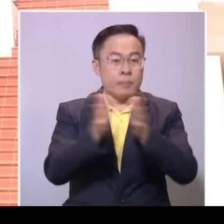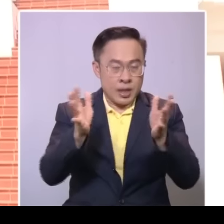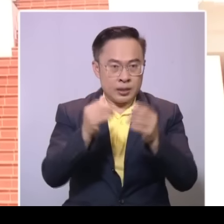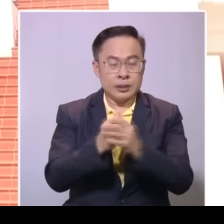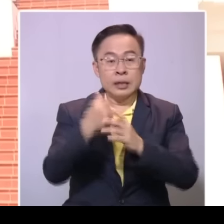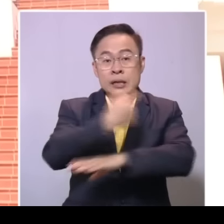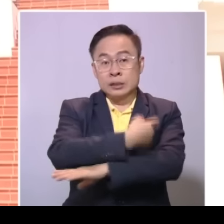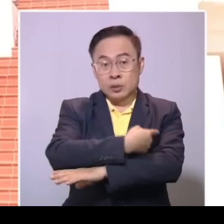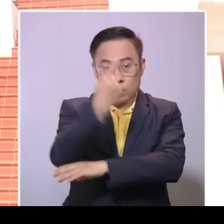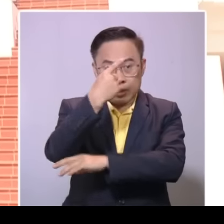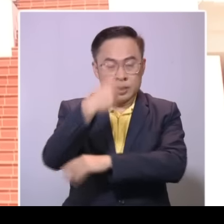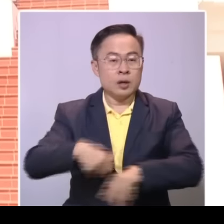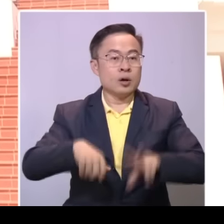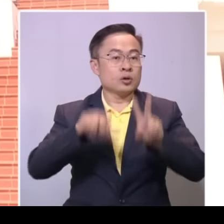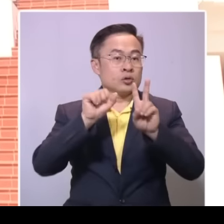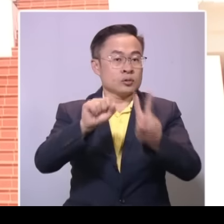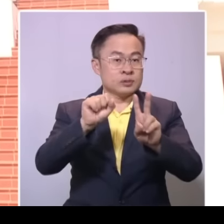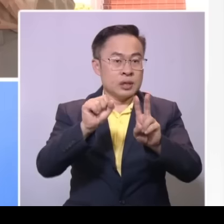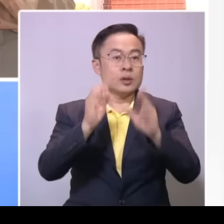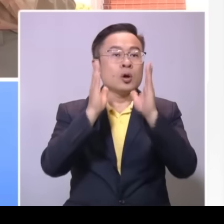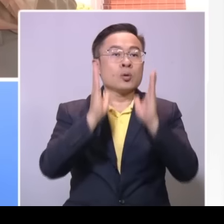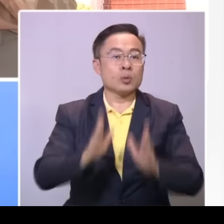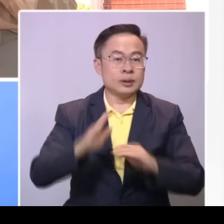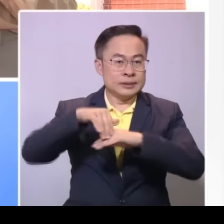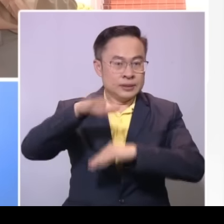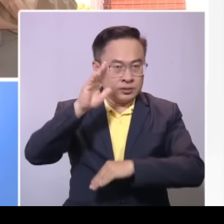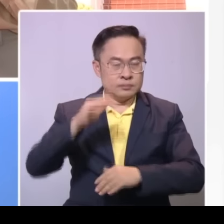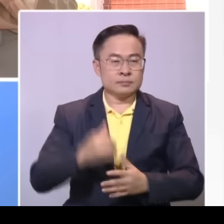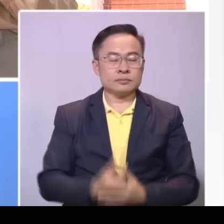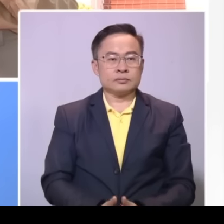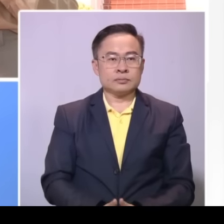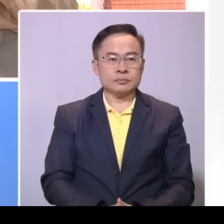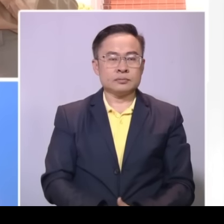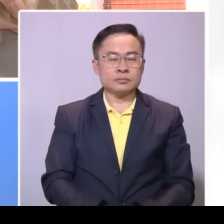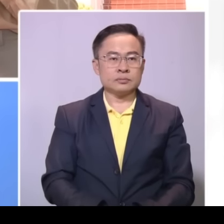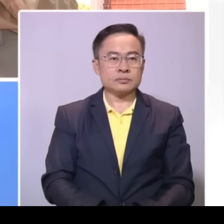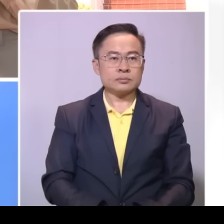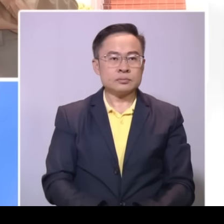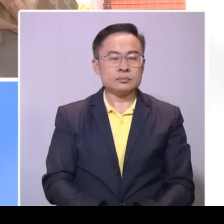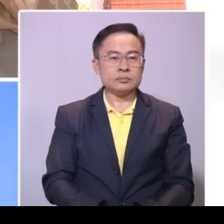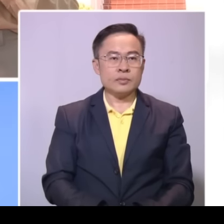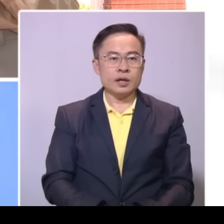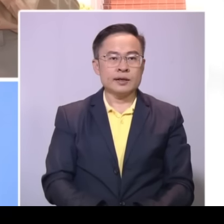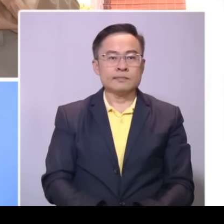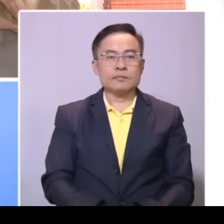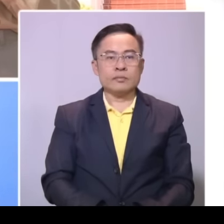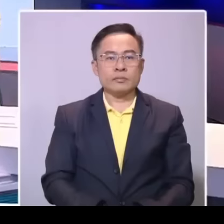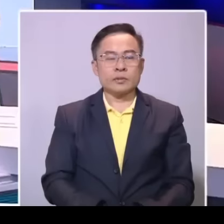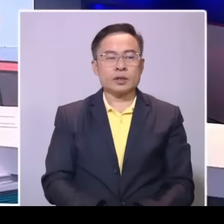ละไม่ต่ำกว่า 200,000คนค่ะคุณธีรวัฒน์คุณกุลธิดาคะบรรยากาศก็เป็นไปด้วยความคึกคักเลยนะฮะค่ะ